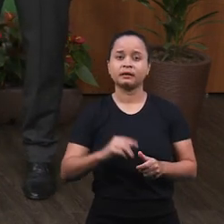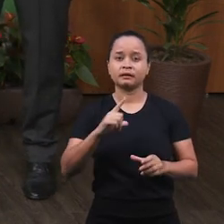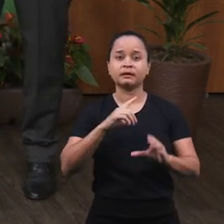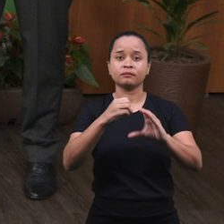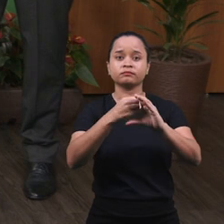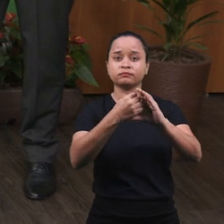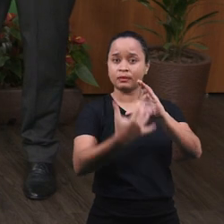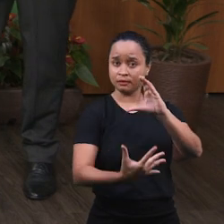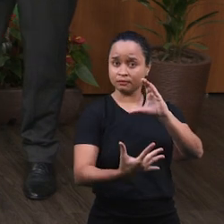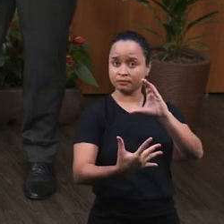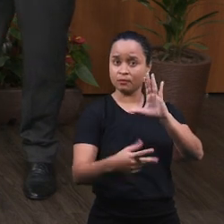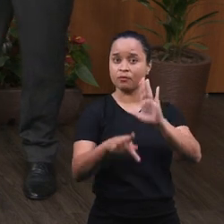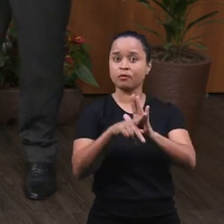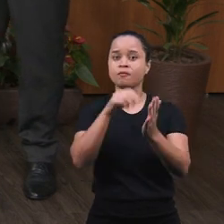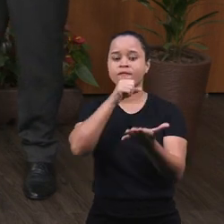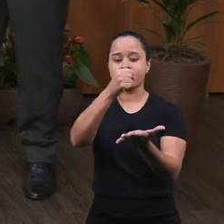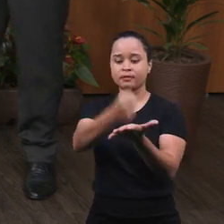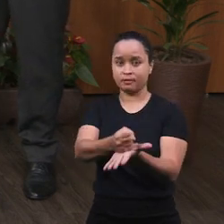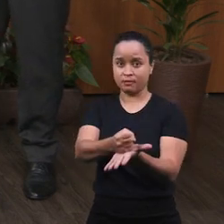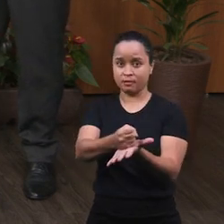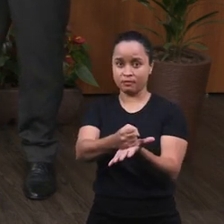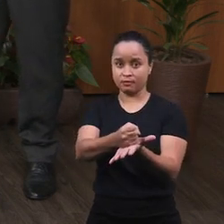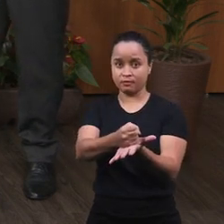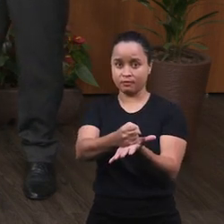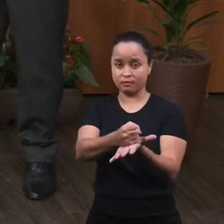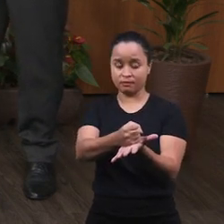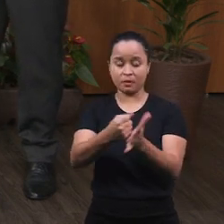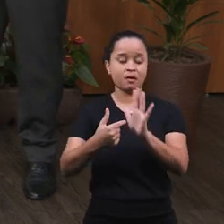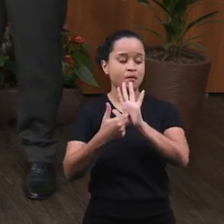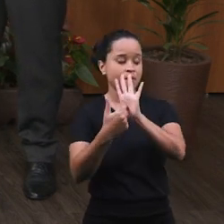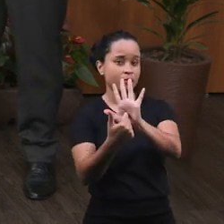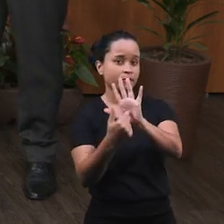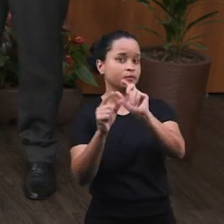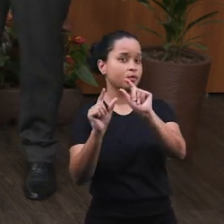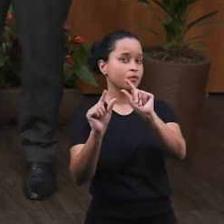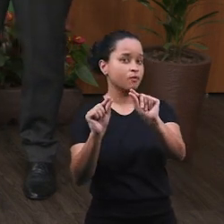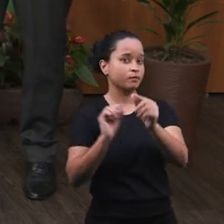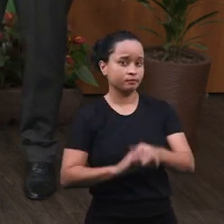Il y a des aspects de l'Ancien Testament, Sergio, qui présentent